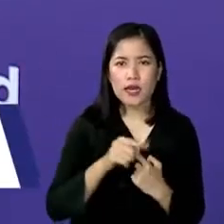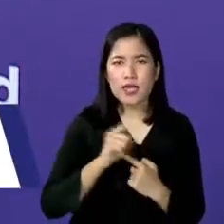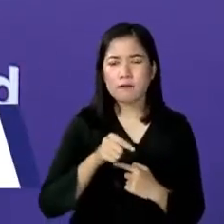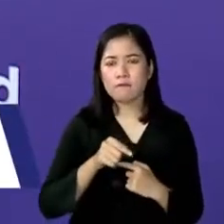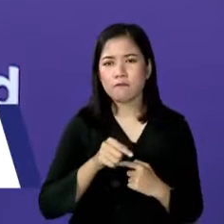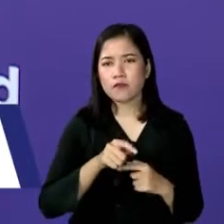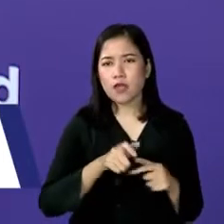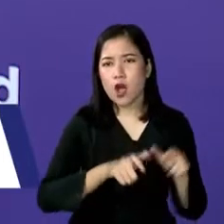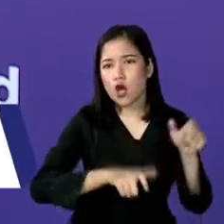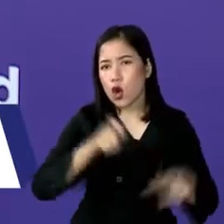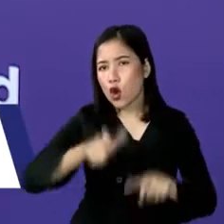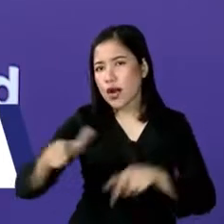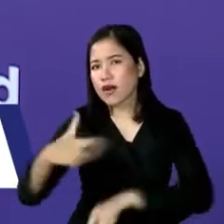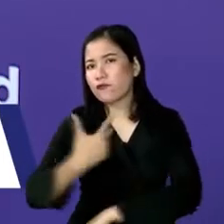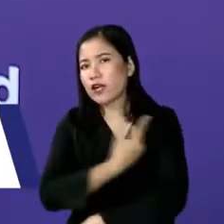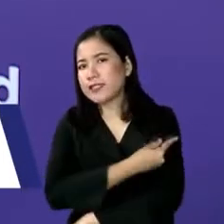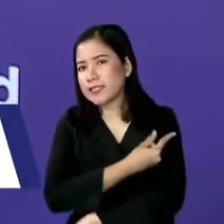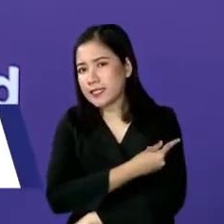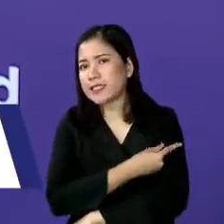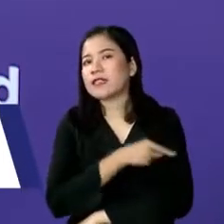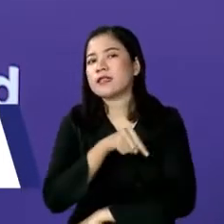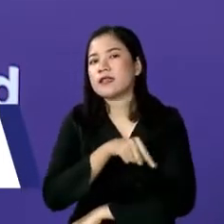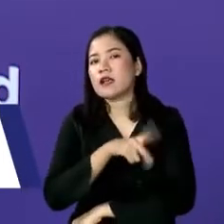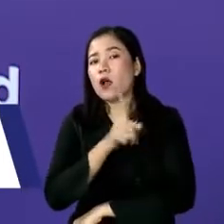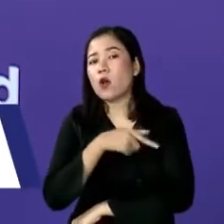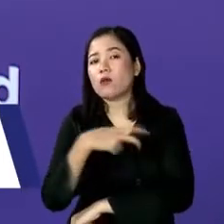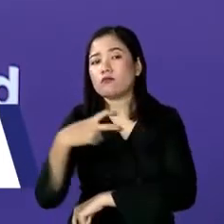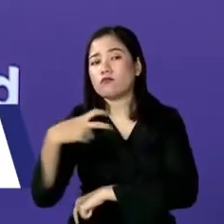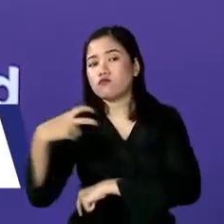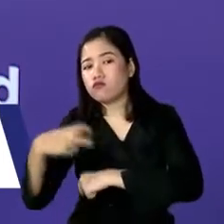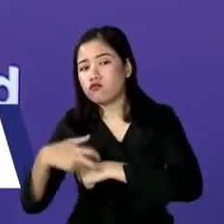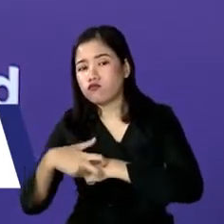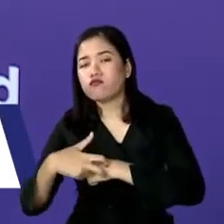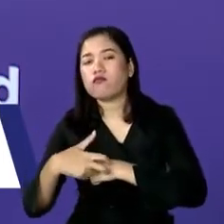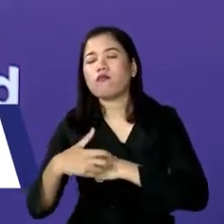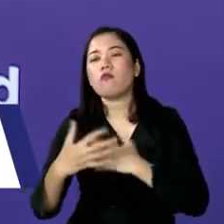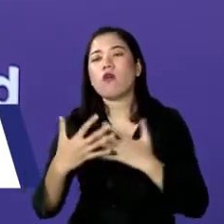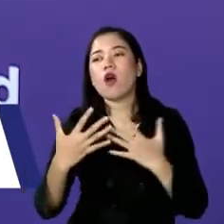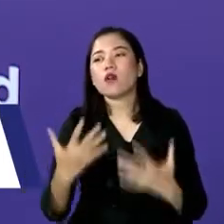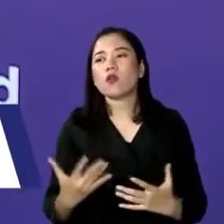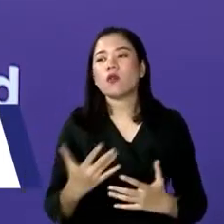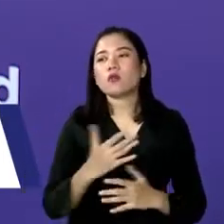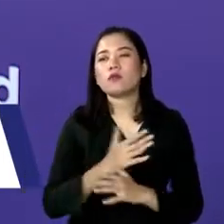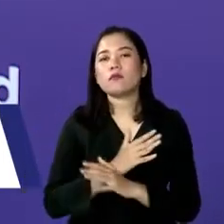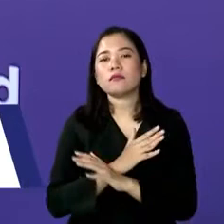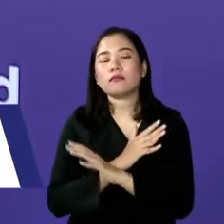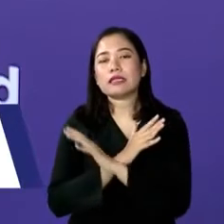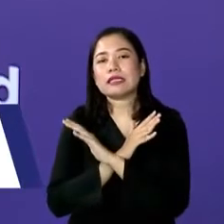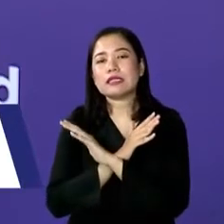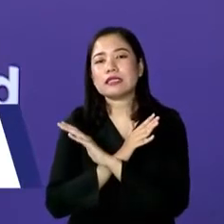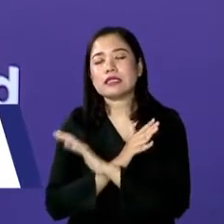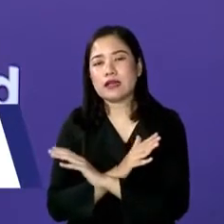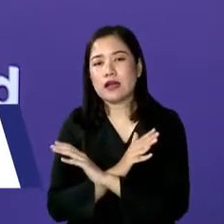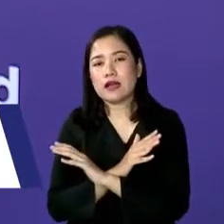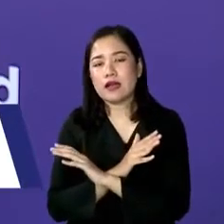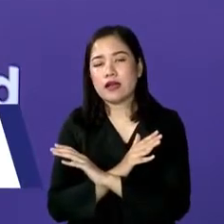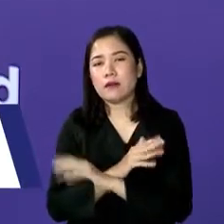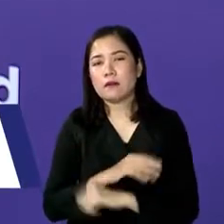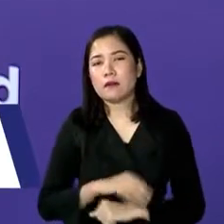mereka yang divaksin ketika mereka terinfeksi ataupun untuk mencegah agar tidak